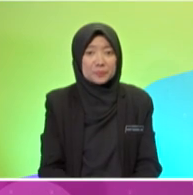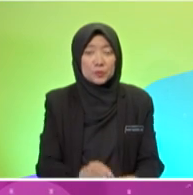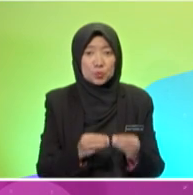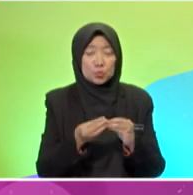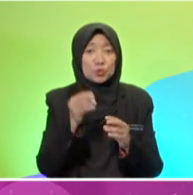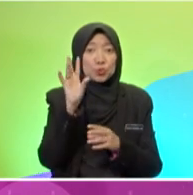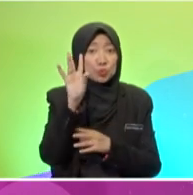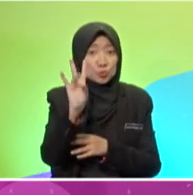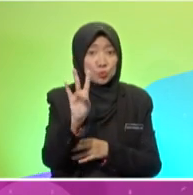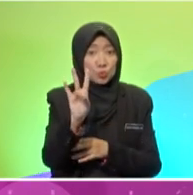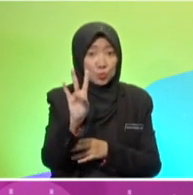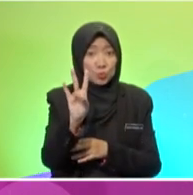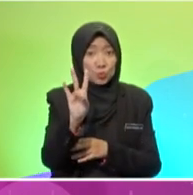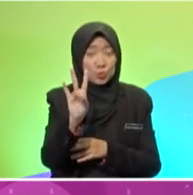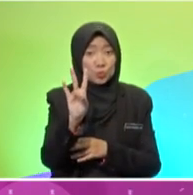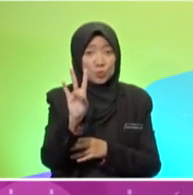7,